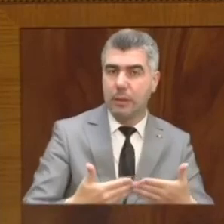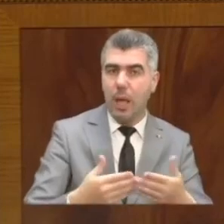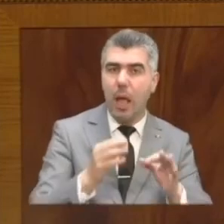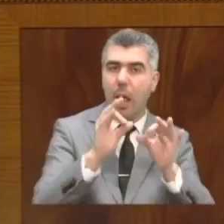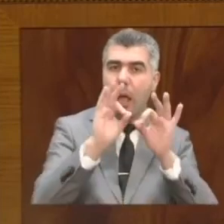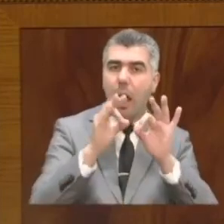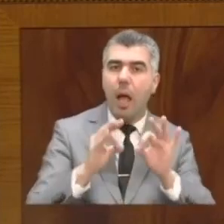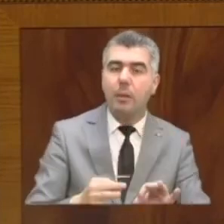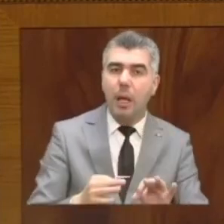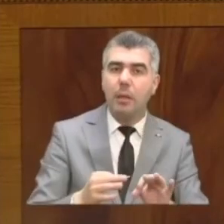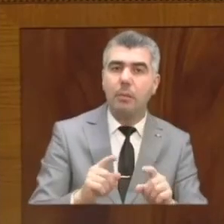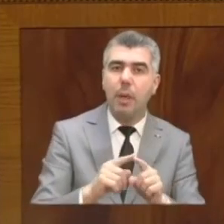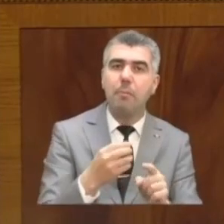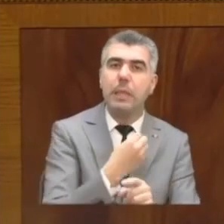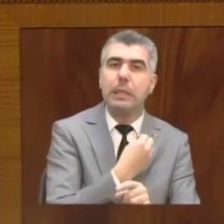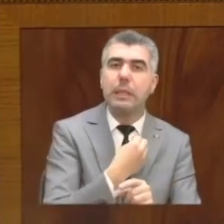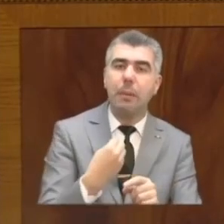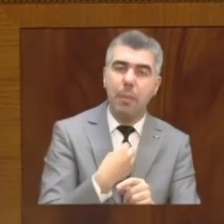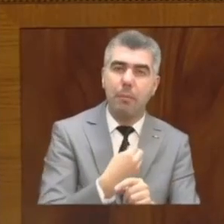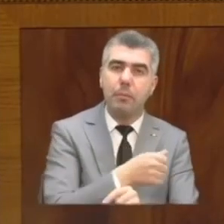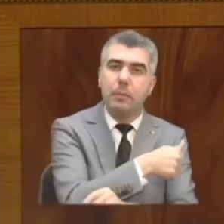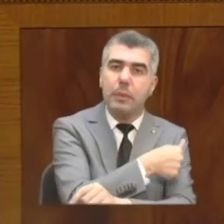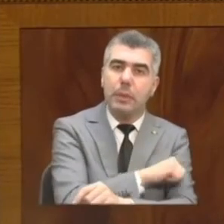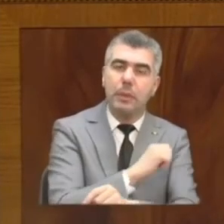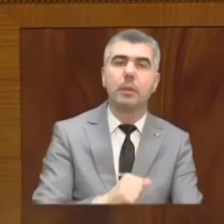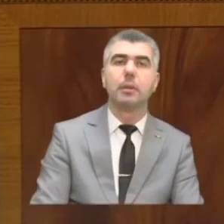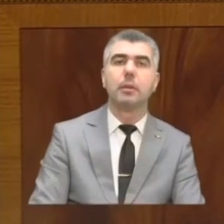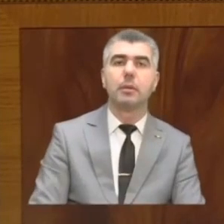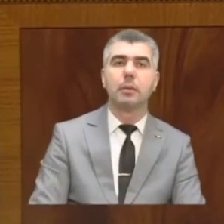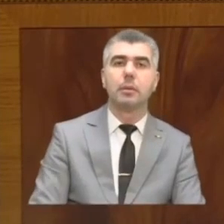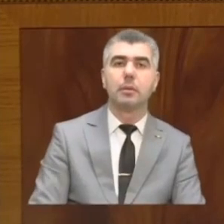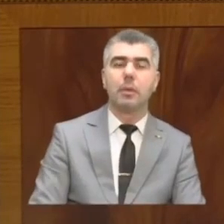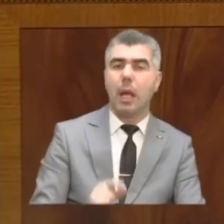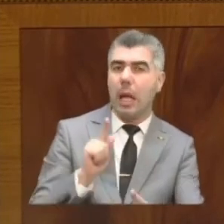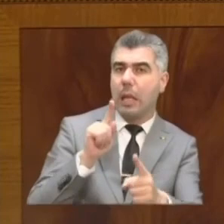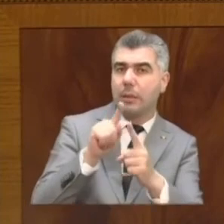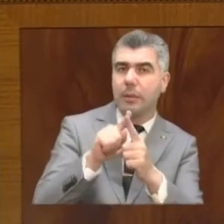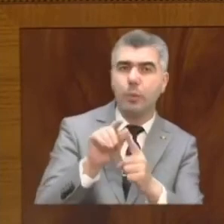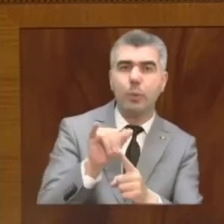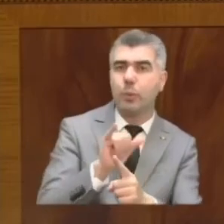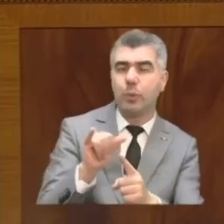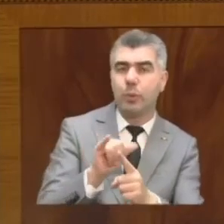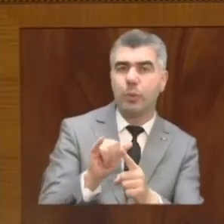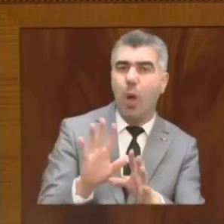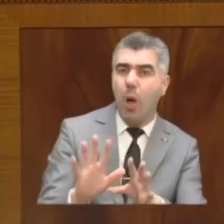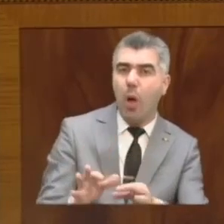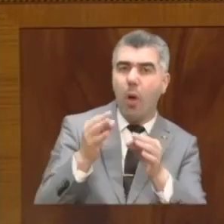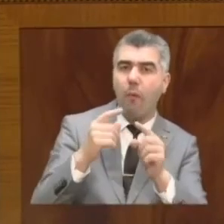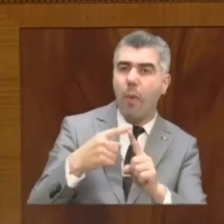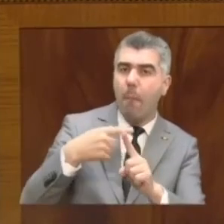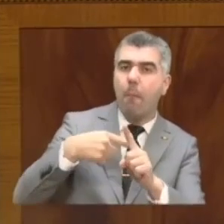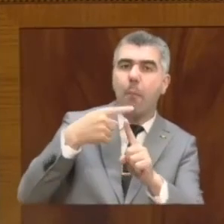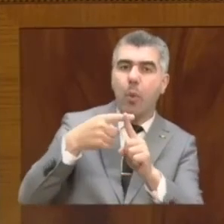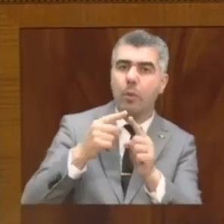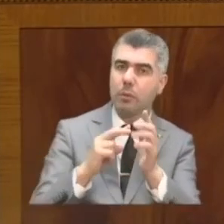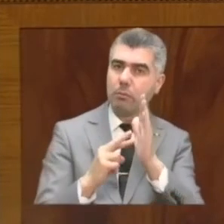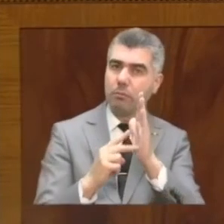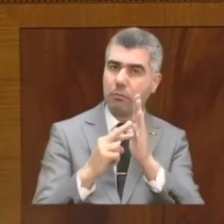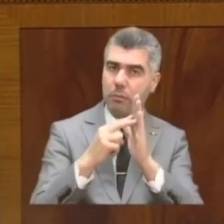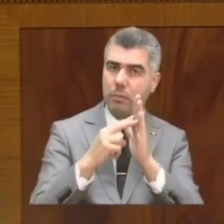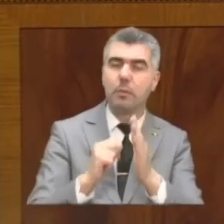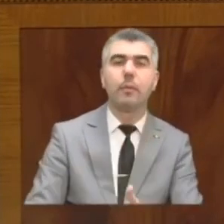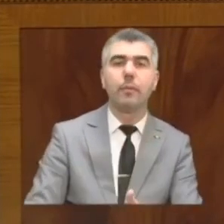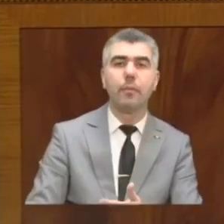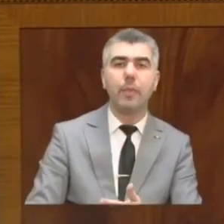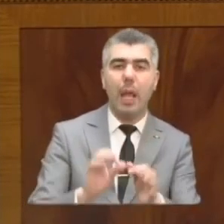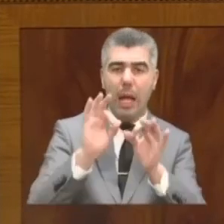عدد الأطر الطبية ومهني الصحة. ونستهدف من خلال ذلك الرفع بصفة تدريجية من